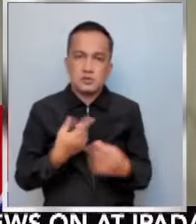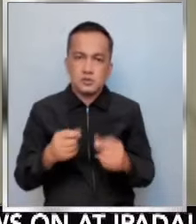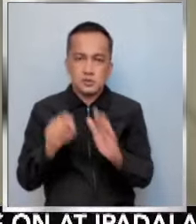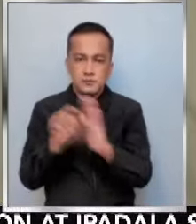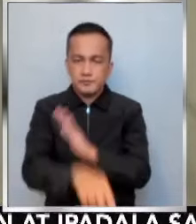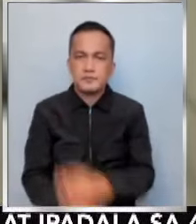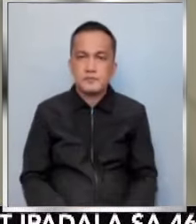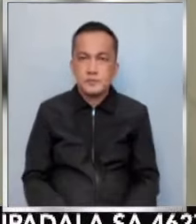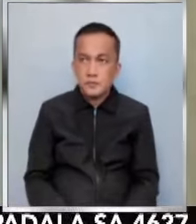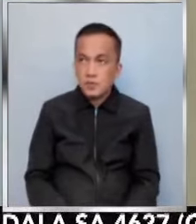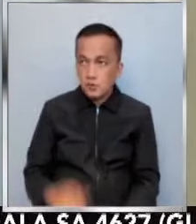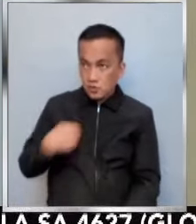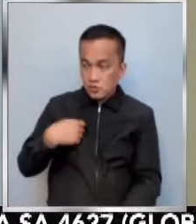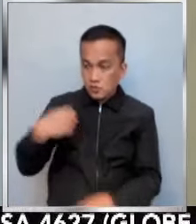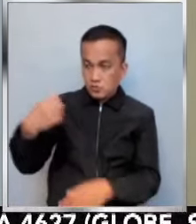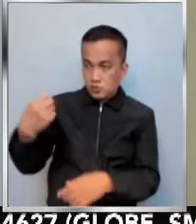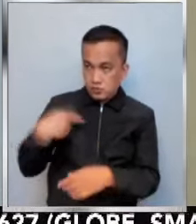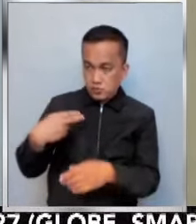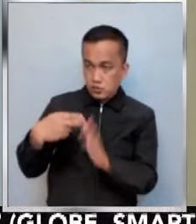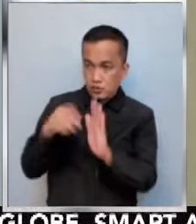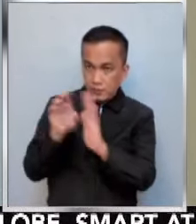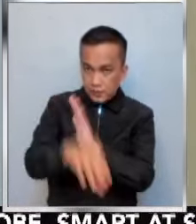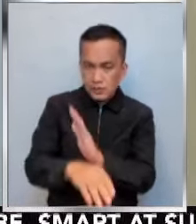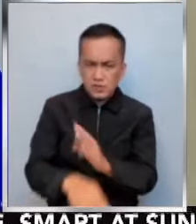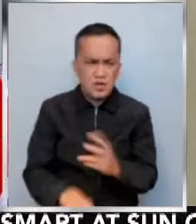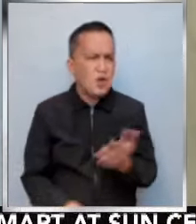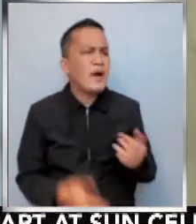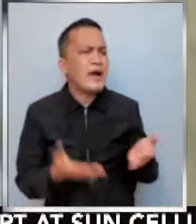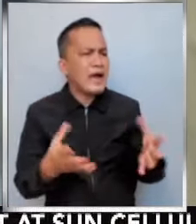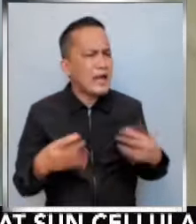pagpapatay kay Doc Yabes. Bakit ka pumayag?